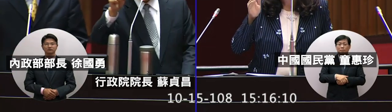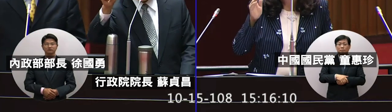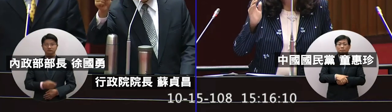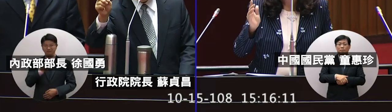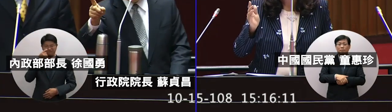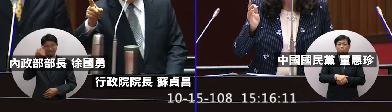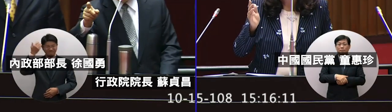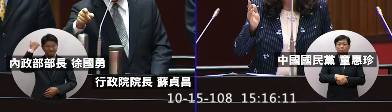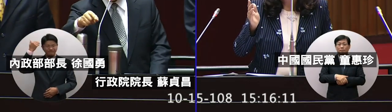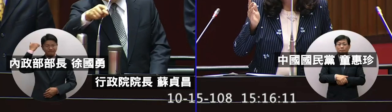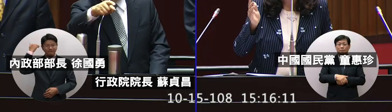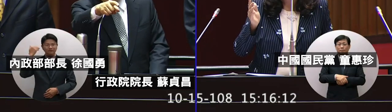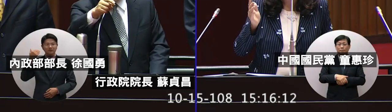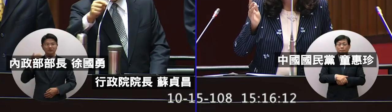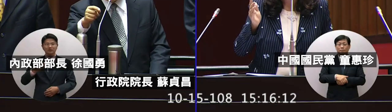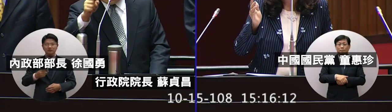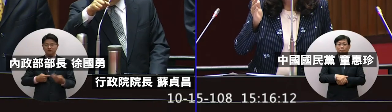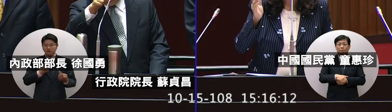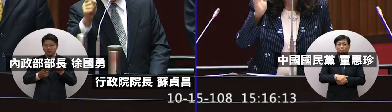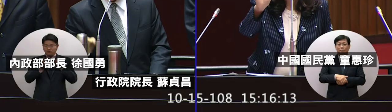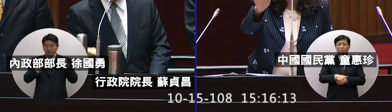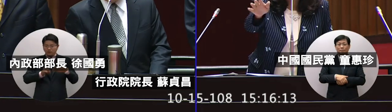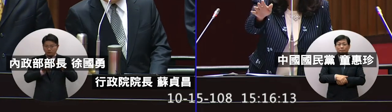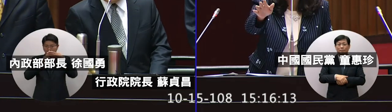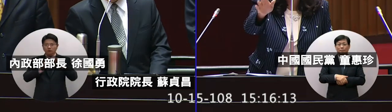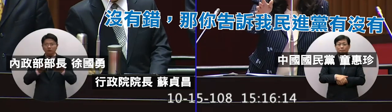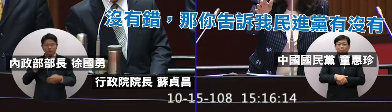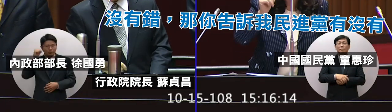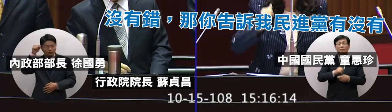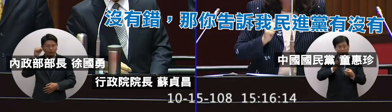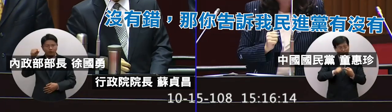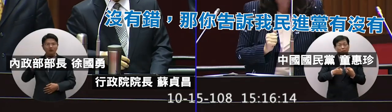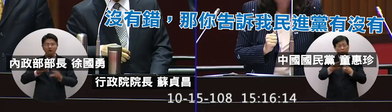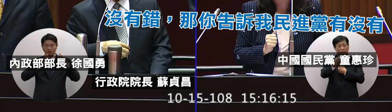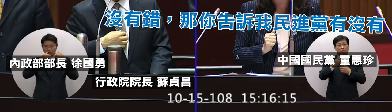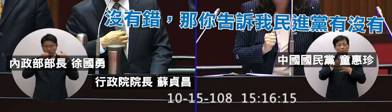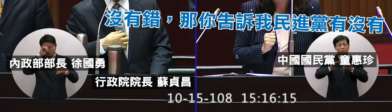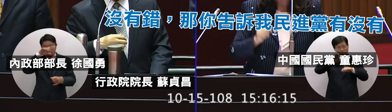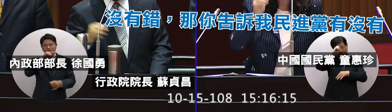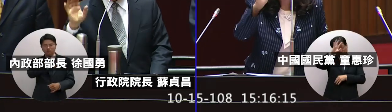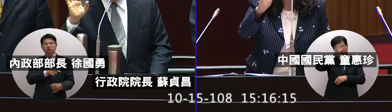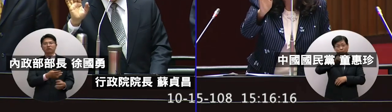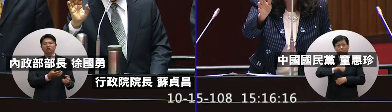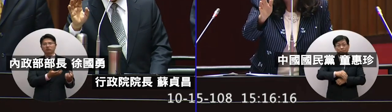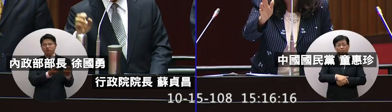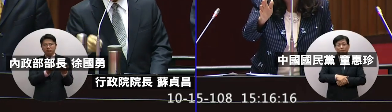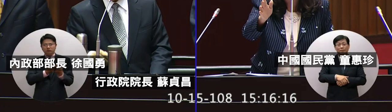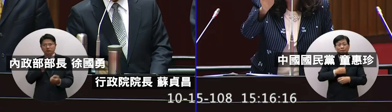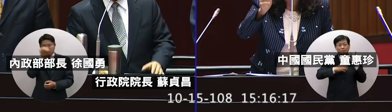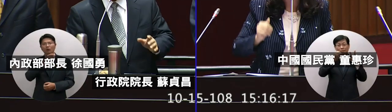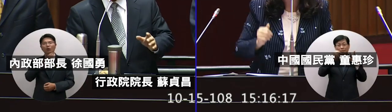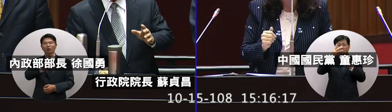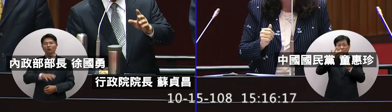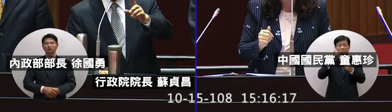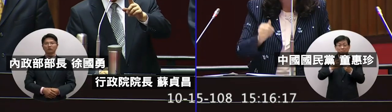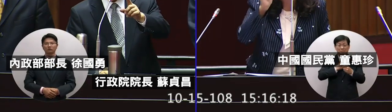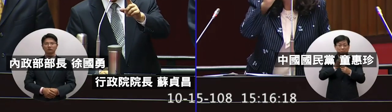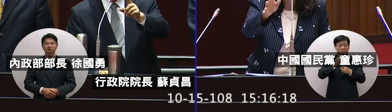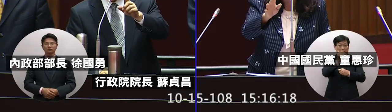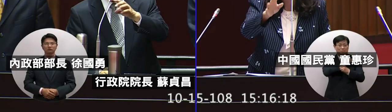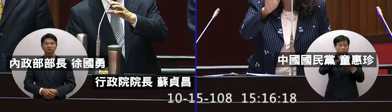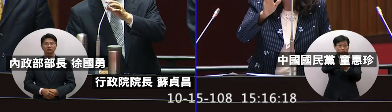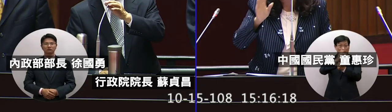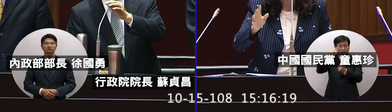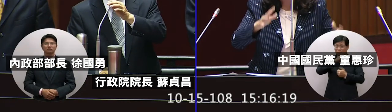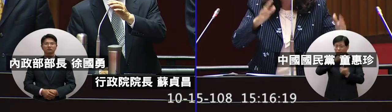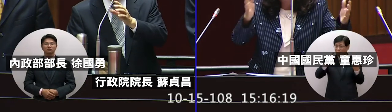前在争自由民主的时候，国民党就常常这样。 没有错，好，那你告诉我民进党有没有？2008年陈云林来台的时